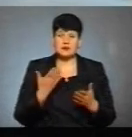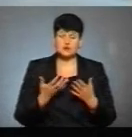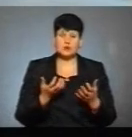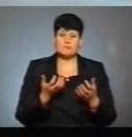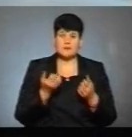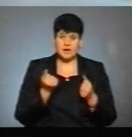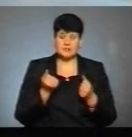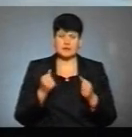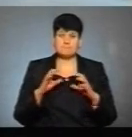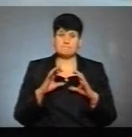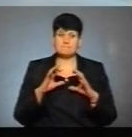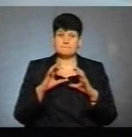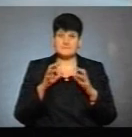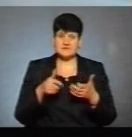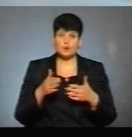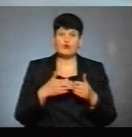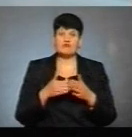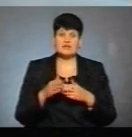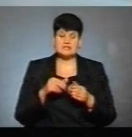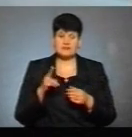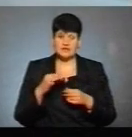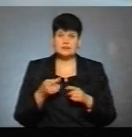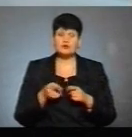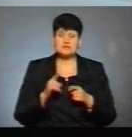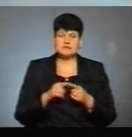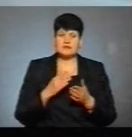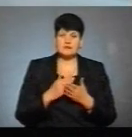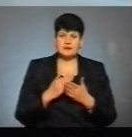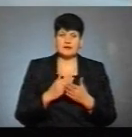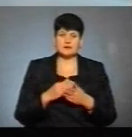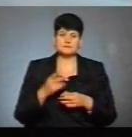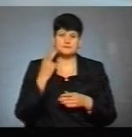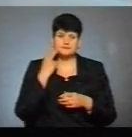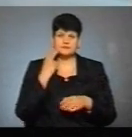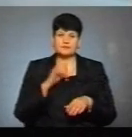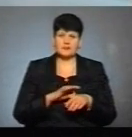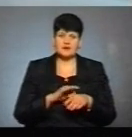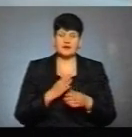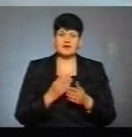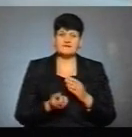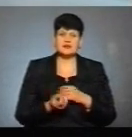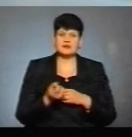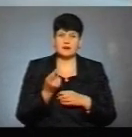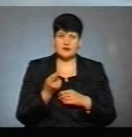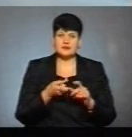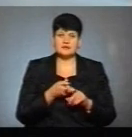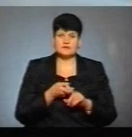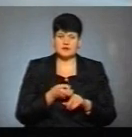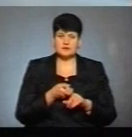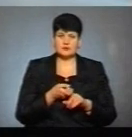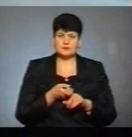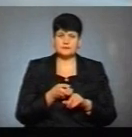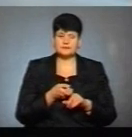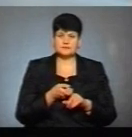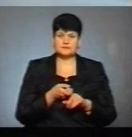брати міжнародну класифікацію захворювань, то воно розглядається це як є хронічне захворювання, яке виникає внаслідок